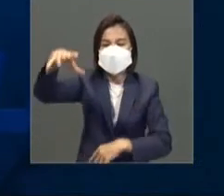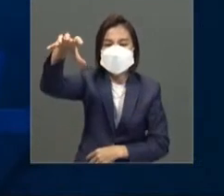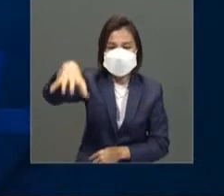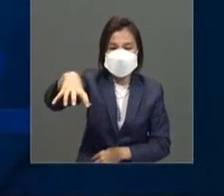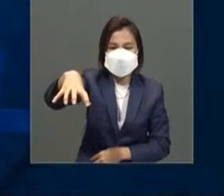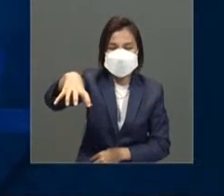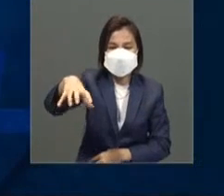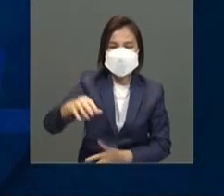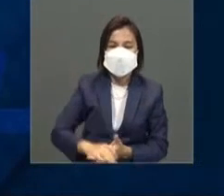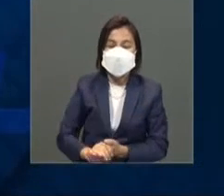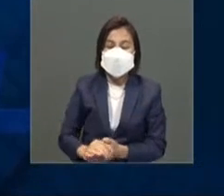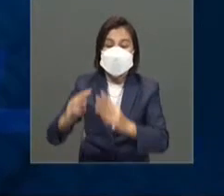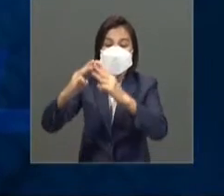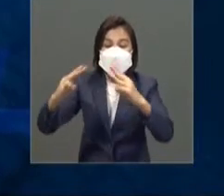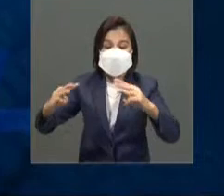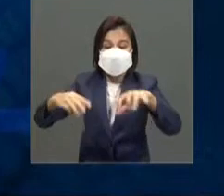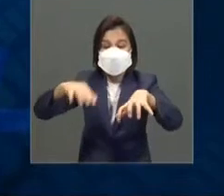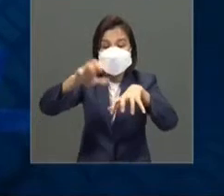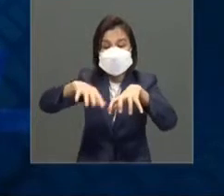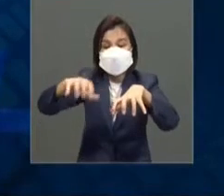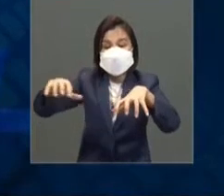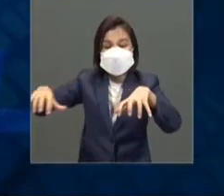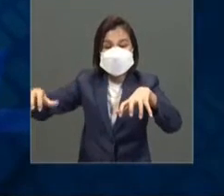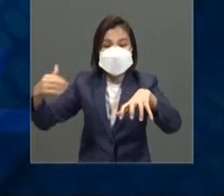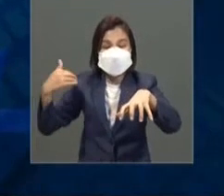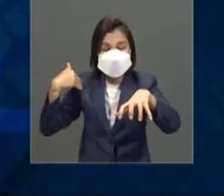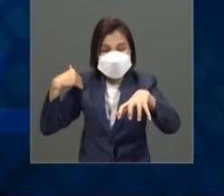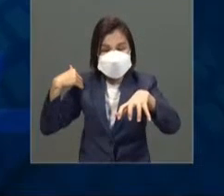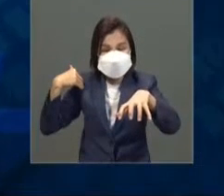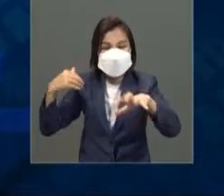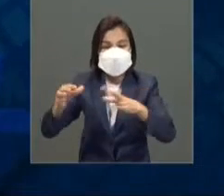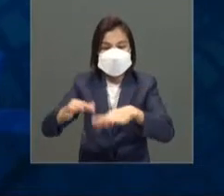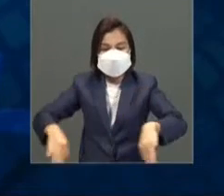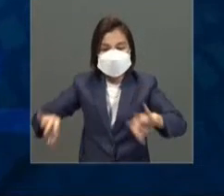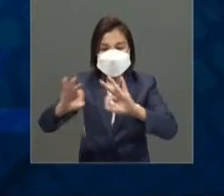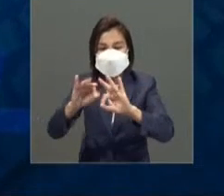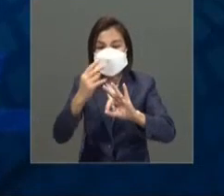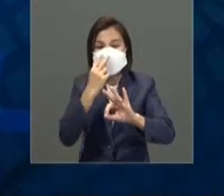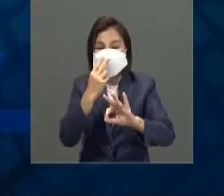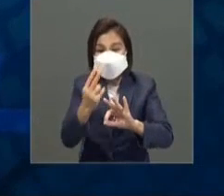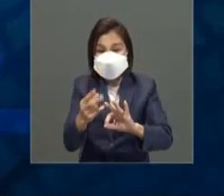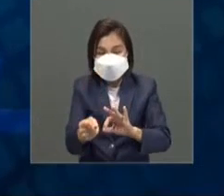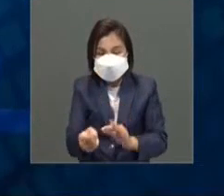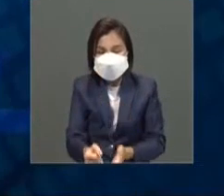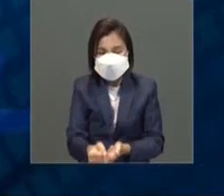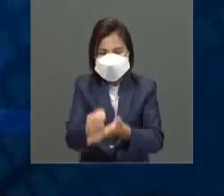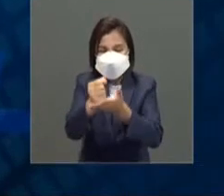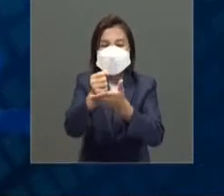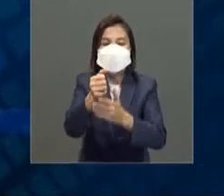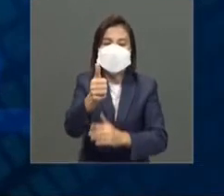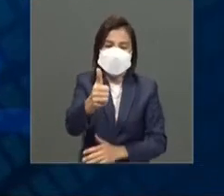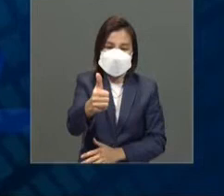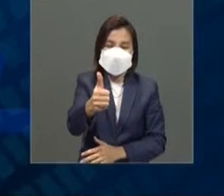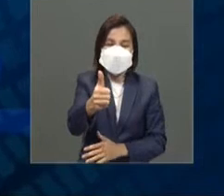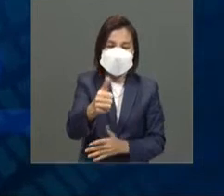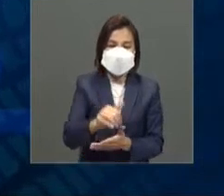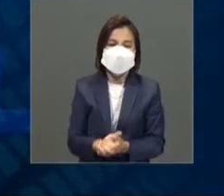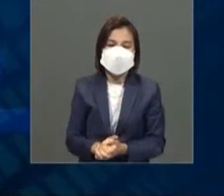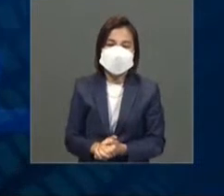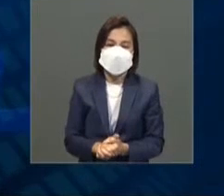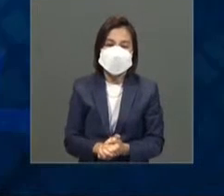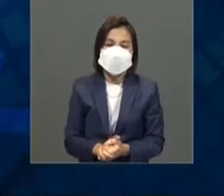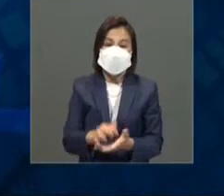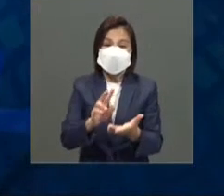รและหลายวัดก็ให้ความสำคัญกับเรื่องนี้แล้วก็เป็นที่พึ่งของประชาชนได้เป็นอย่างดีนี่คือสิ่ง